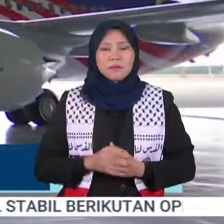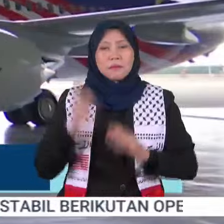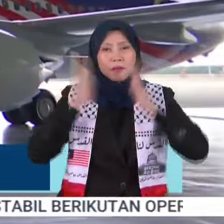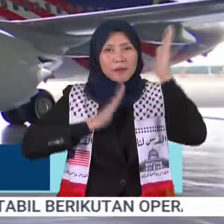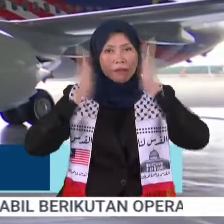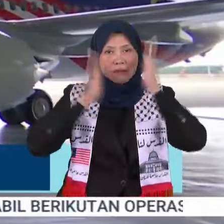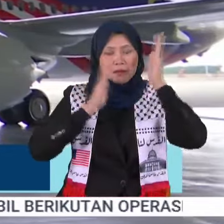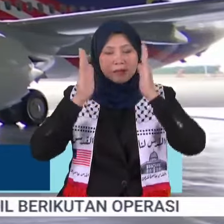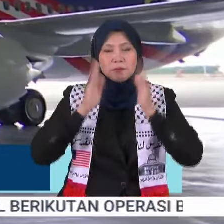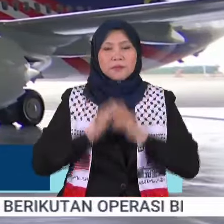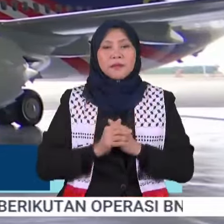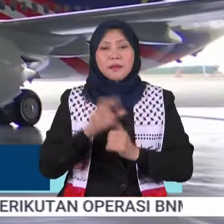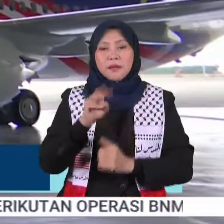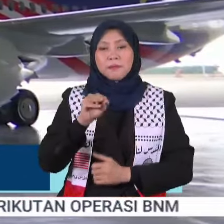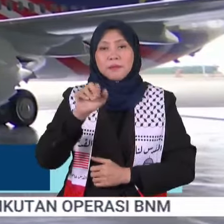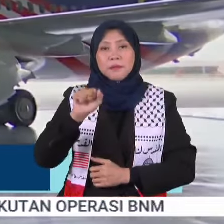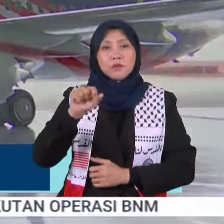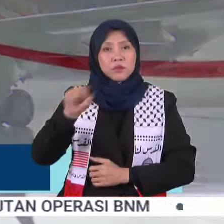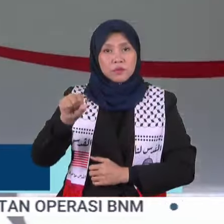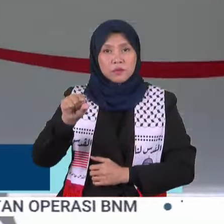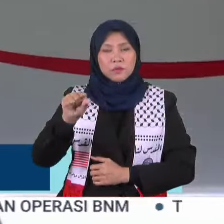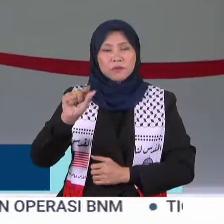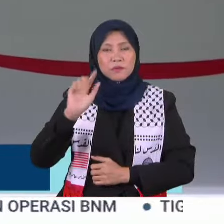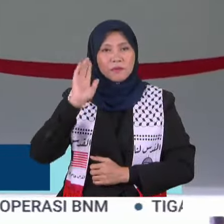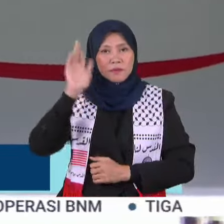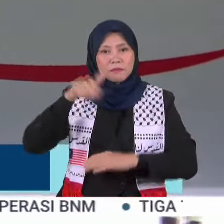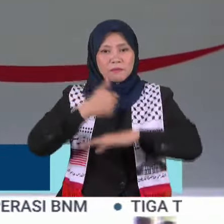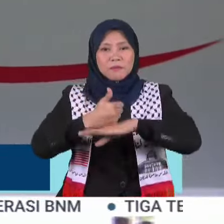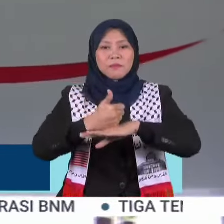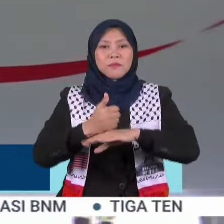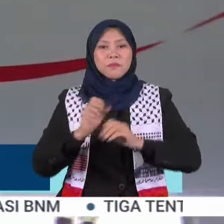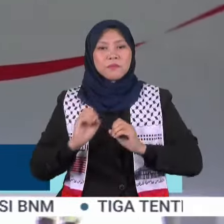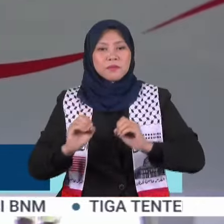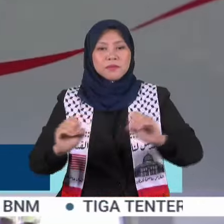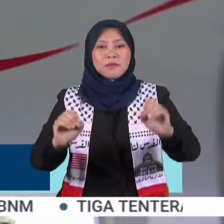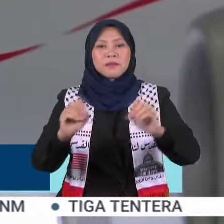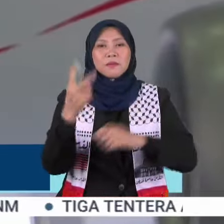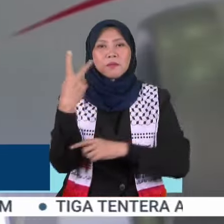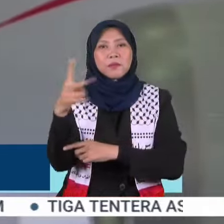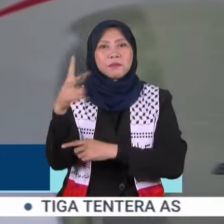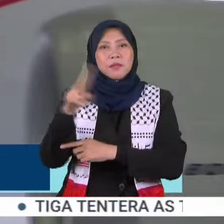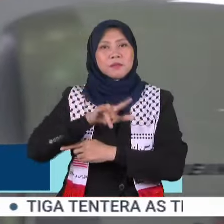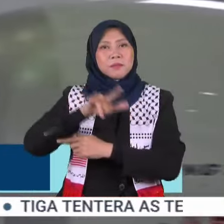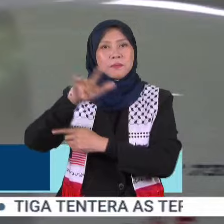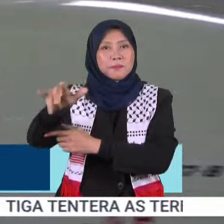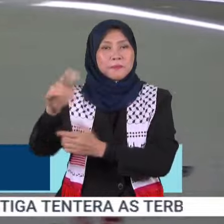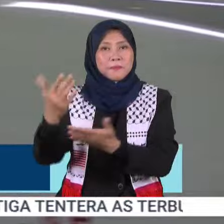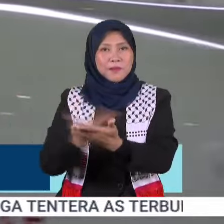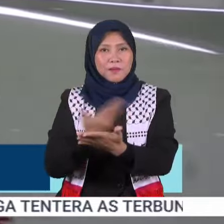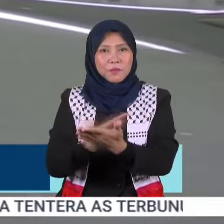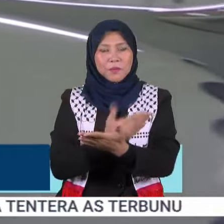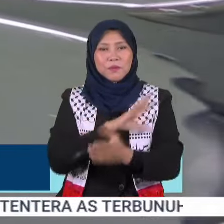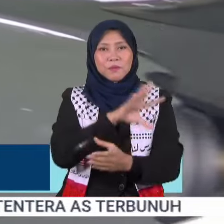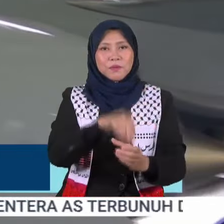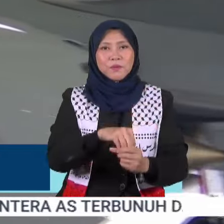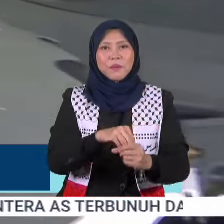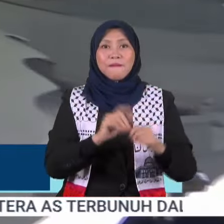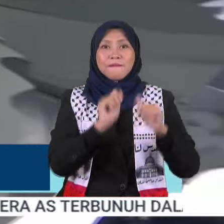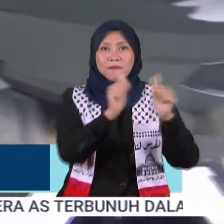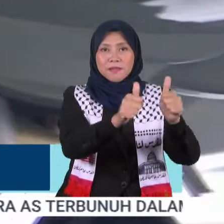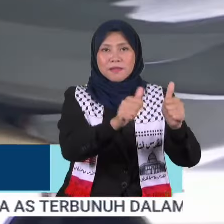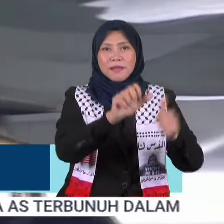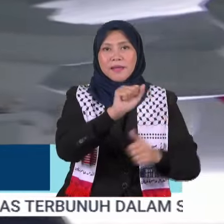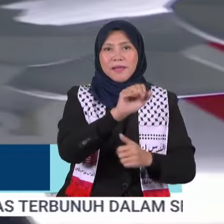Malaysia Aviation Group MAG akan mengukuhkan operasi penerbangannya menerusi pertambahan 12 pesawat baru tahun ini. Ini termasuk pesawat pertama